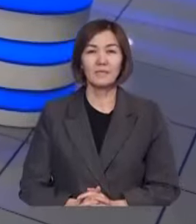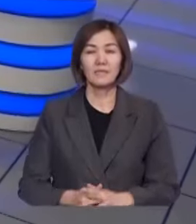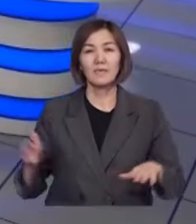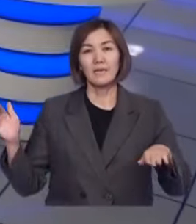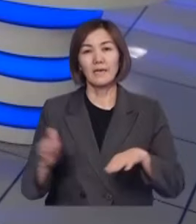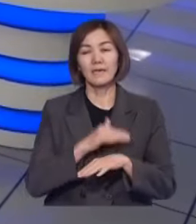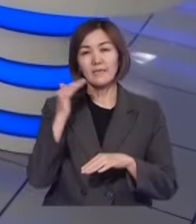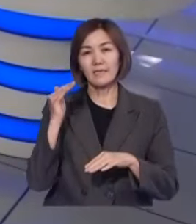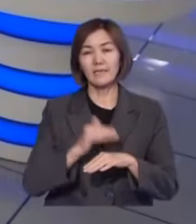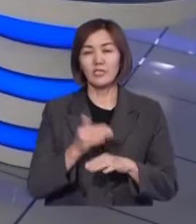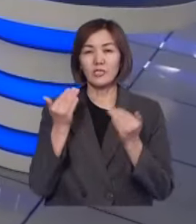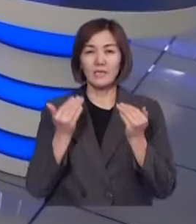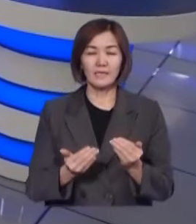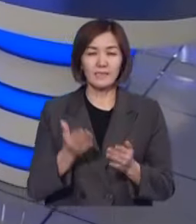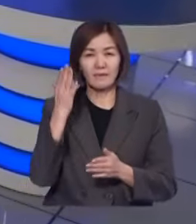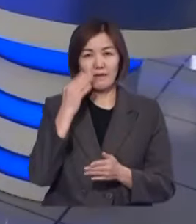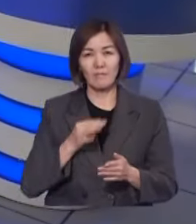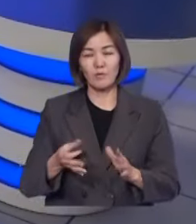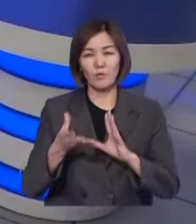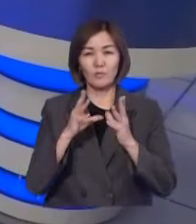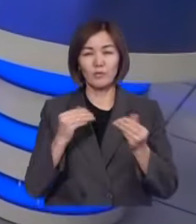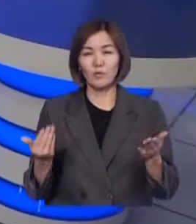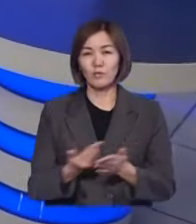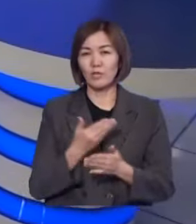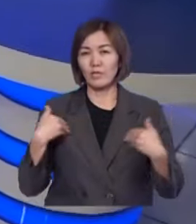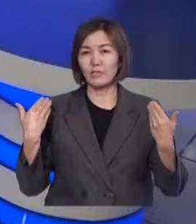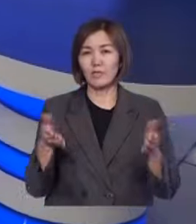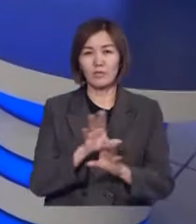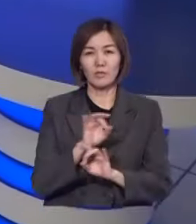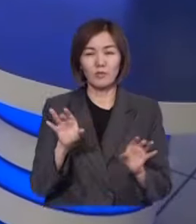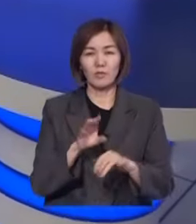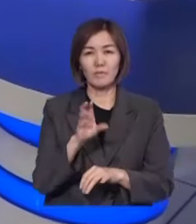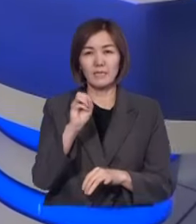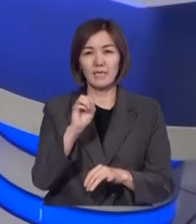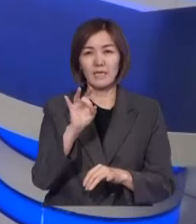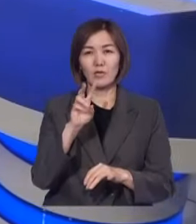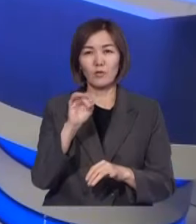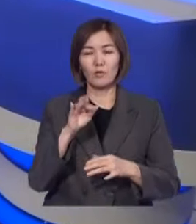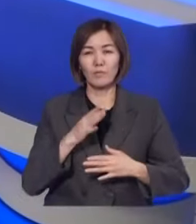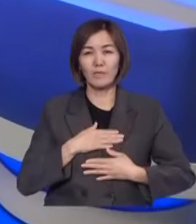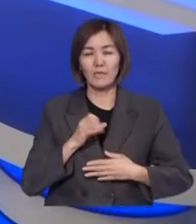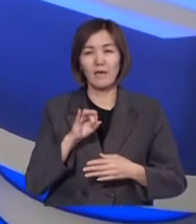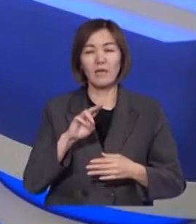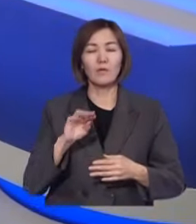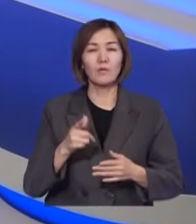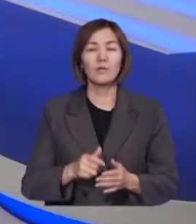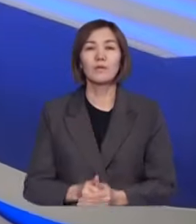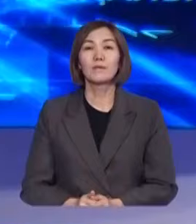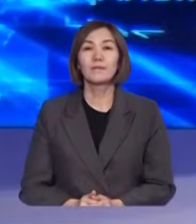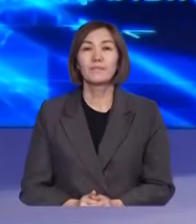Қайырлы кеш, қымбатты көрермен, тікелей эфирде Алматы облысының қорытынды жаңалықтары. Студияда Ернұр Медет, сурда аудармада Айгүл Жұмашқызы.